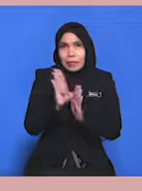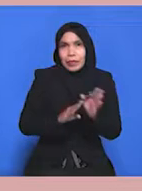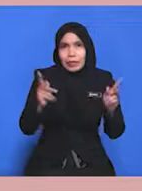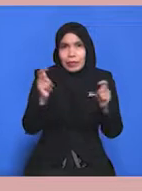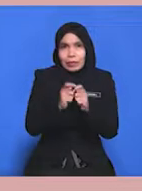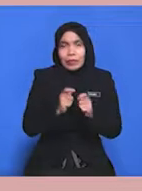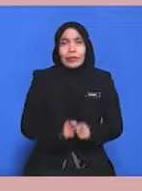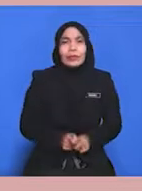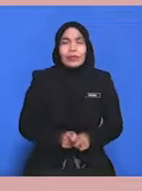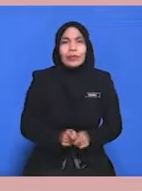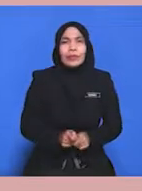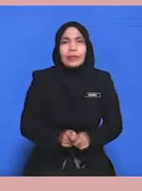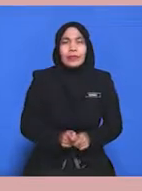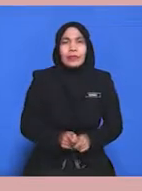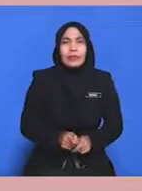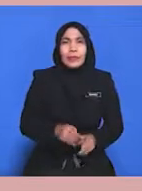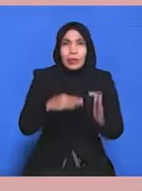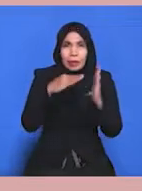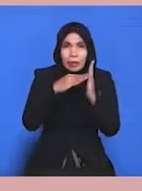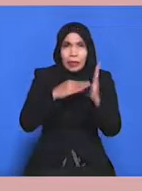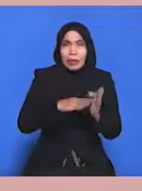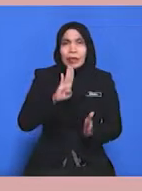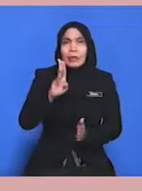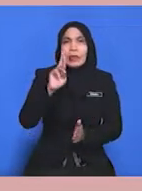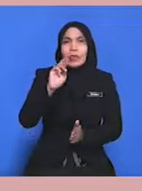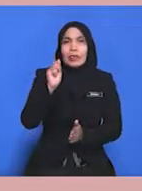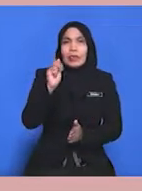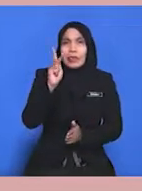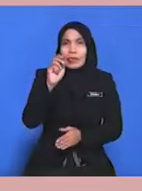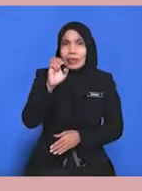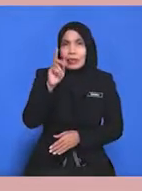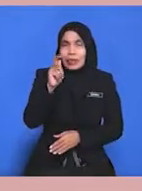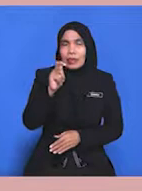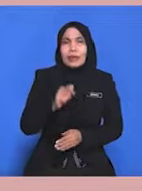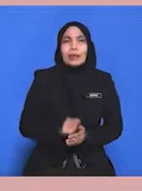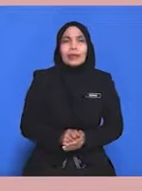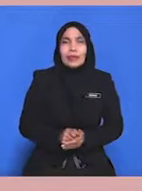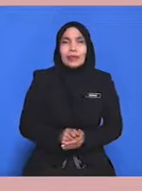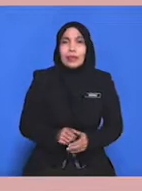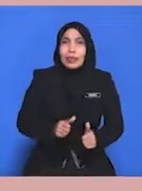Bilangan bracket adalah bergantung kepada jumlah penyertaan dan bilangan bye atau menunggu.